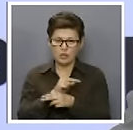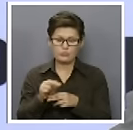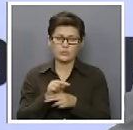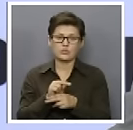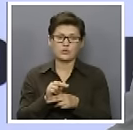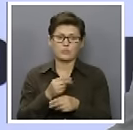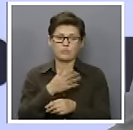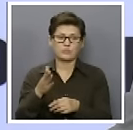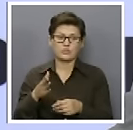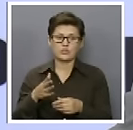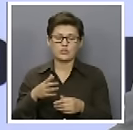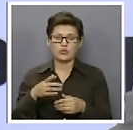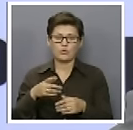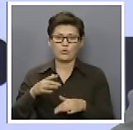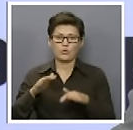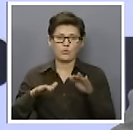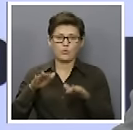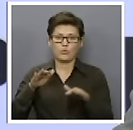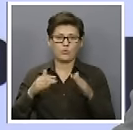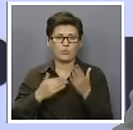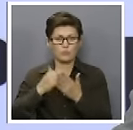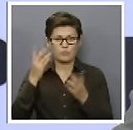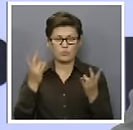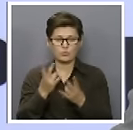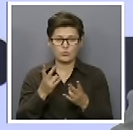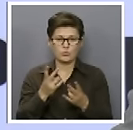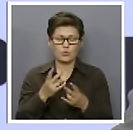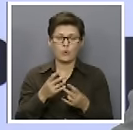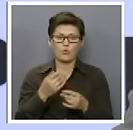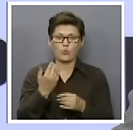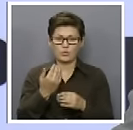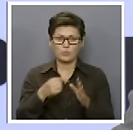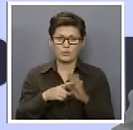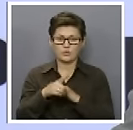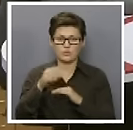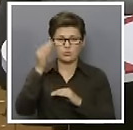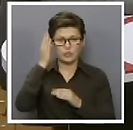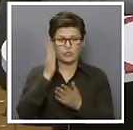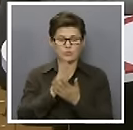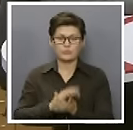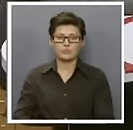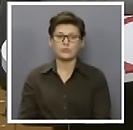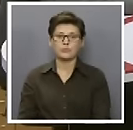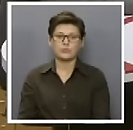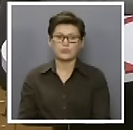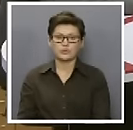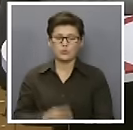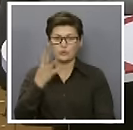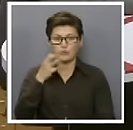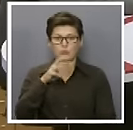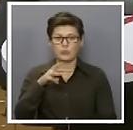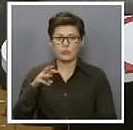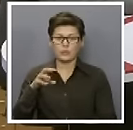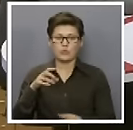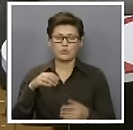шарасыны біз белгілі бір деңгейге көтеруіміз керек. Осыдан бастау керек деп ойлаймын. Әрине, 400 миллион кеттікен деп біз не